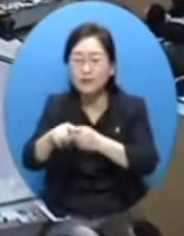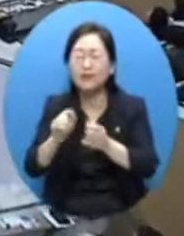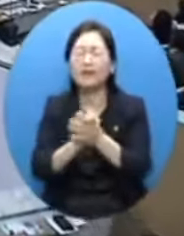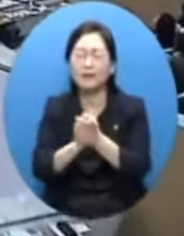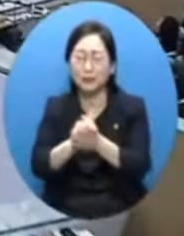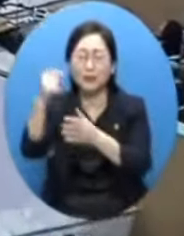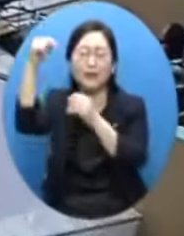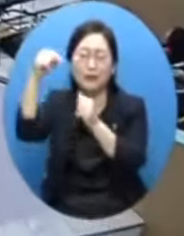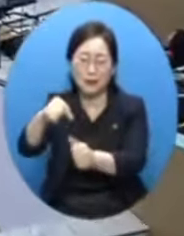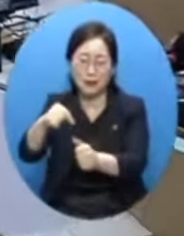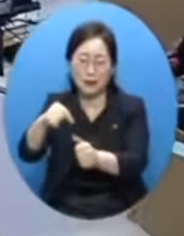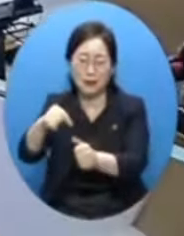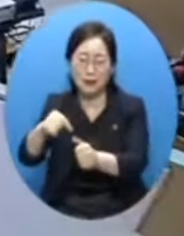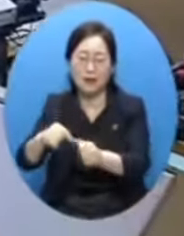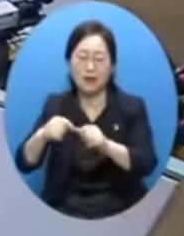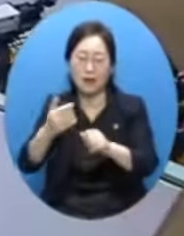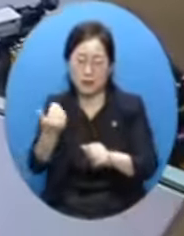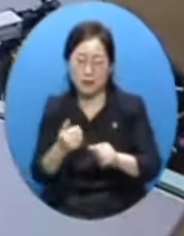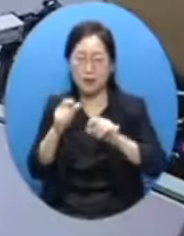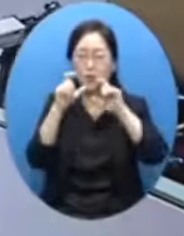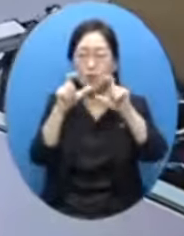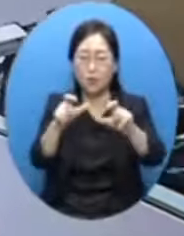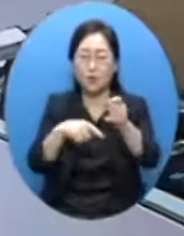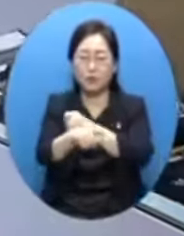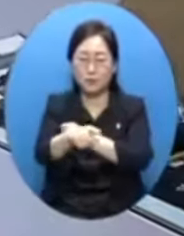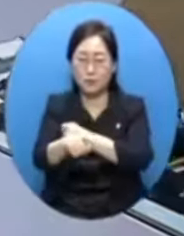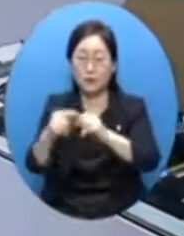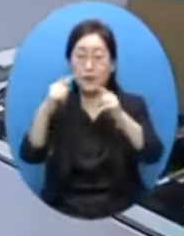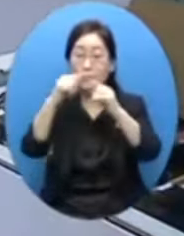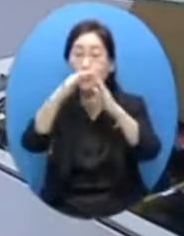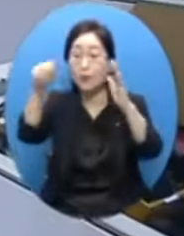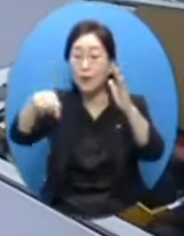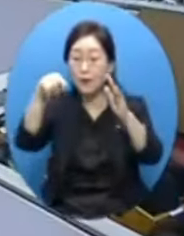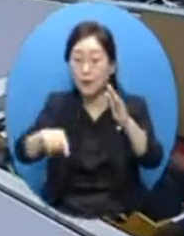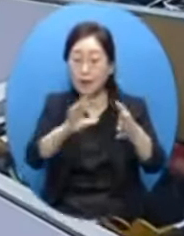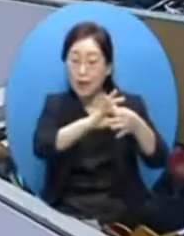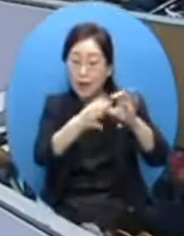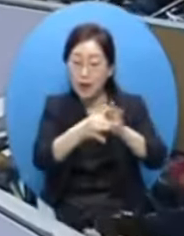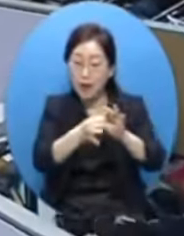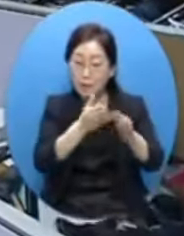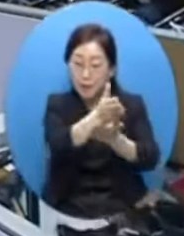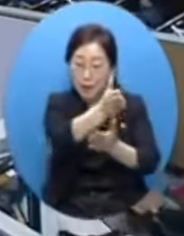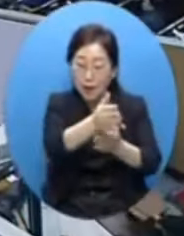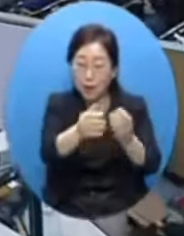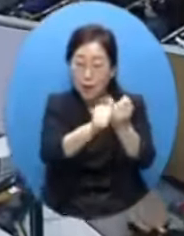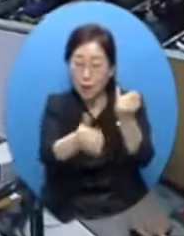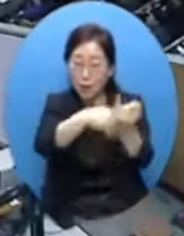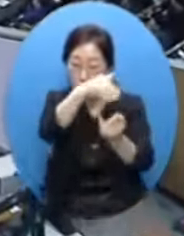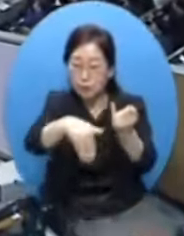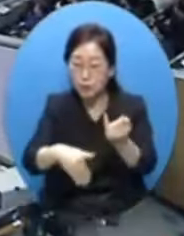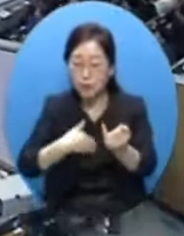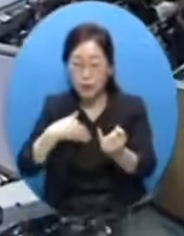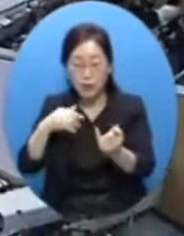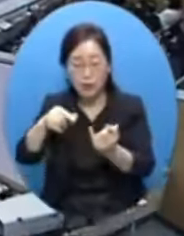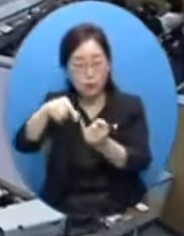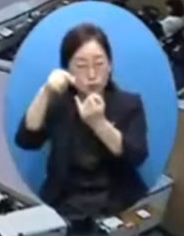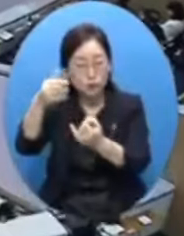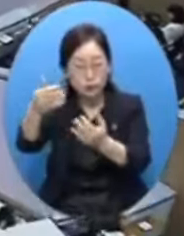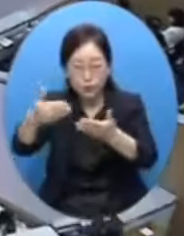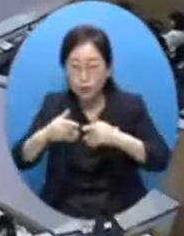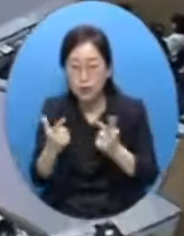하나님께서 우리에게 경고하시는 것입니다. 교회 내 헬라파 과부들이 우리는 왜 구제에 빠졌냐고 불평할 때